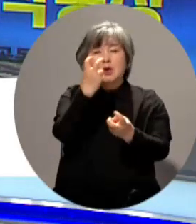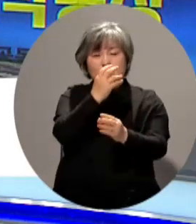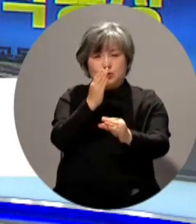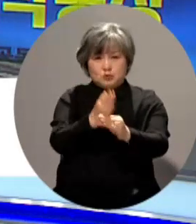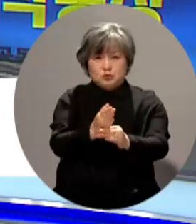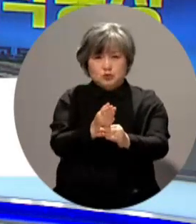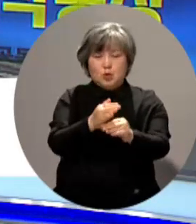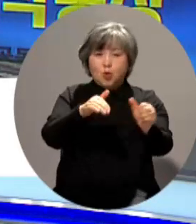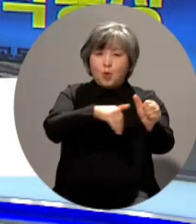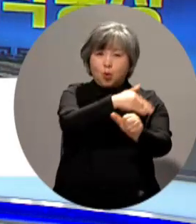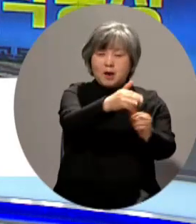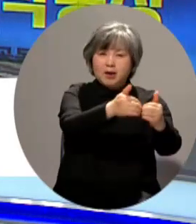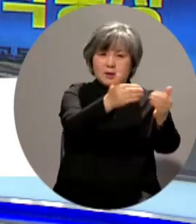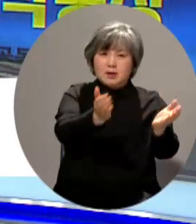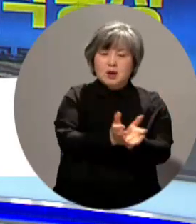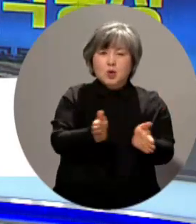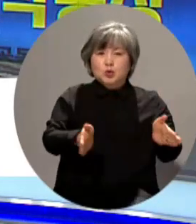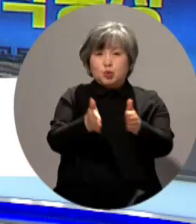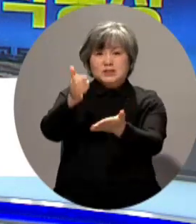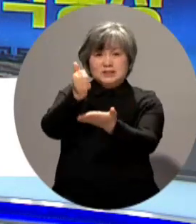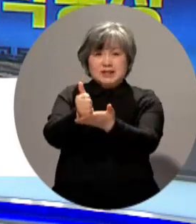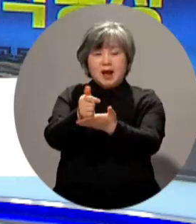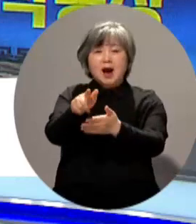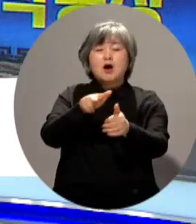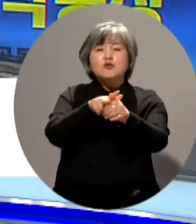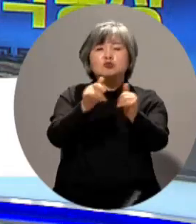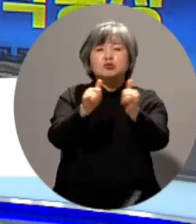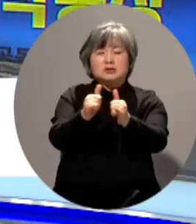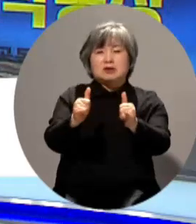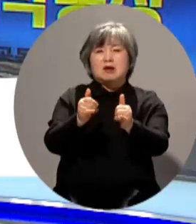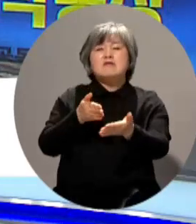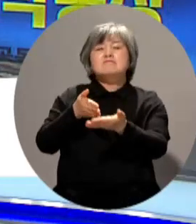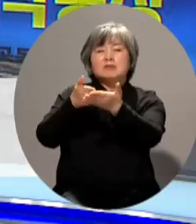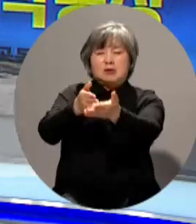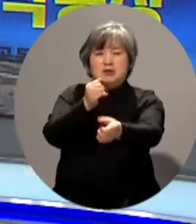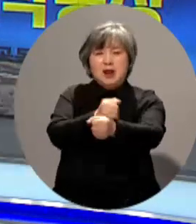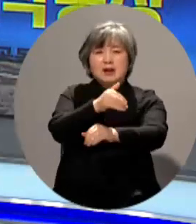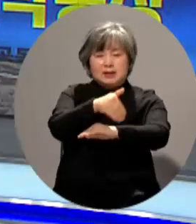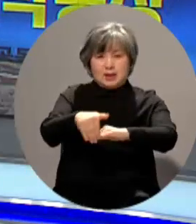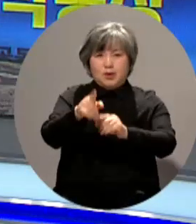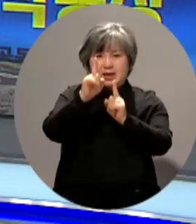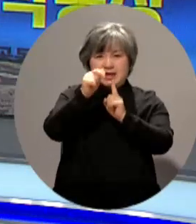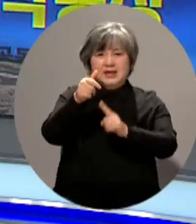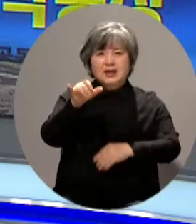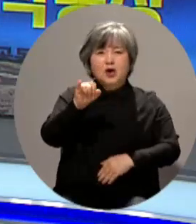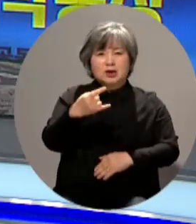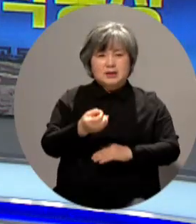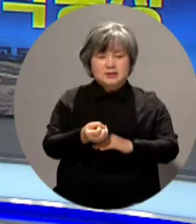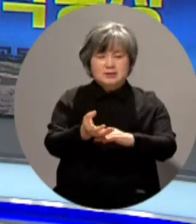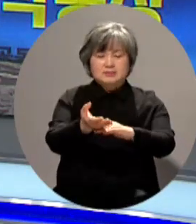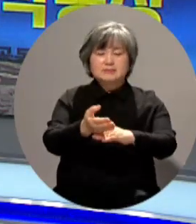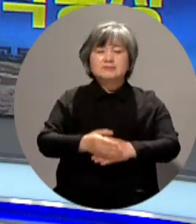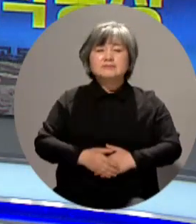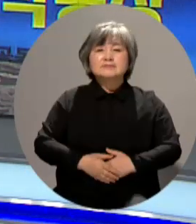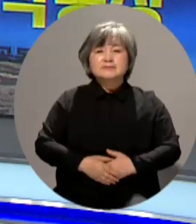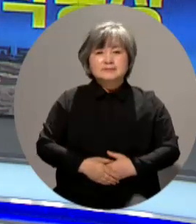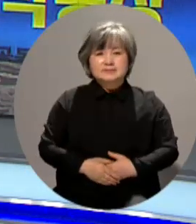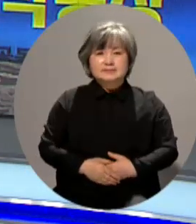있으며 환경단체는 도지사 후보들에게 정책 건의를 하기로 했습니다. 이경희 기자가 보도해드리겠습니다.